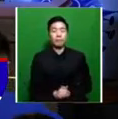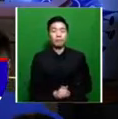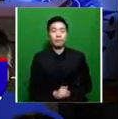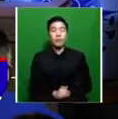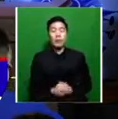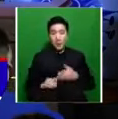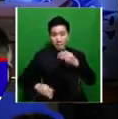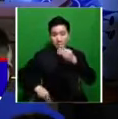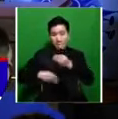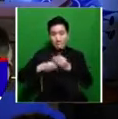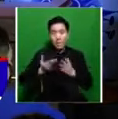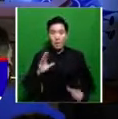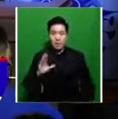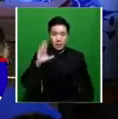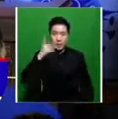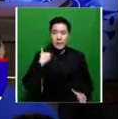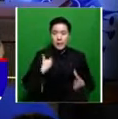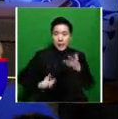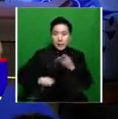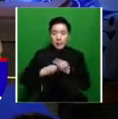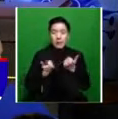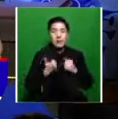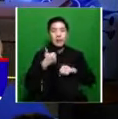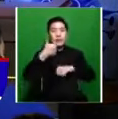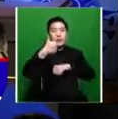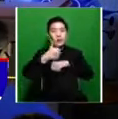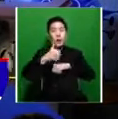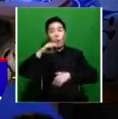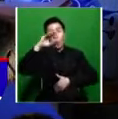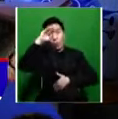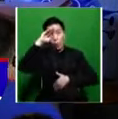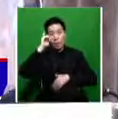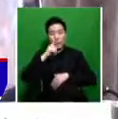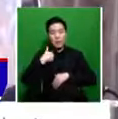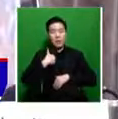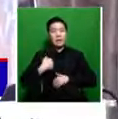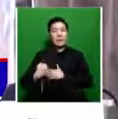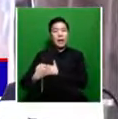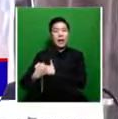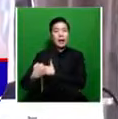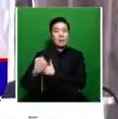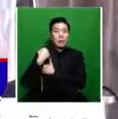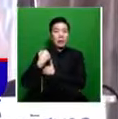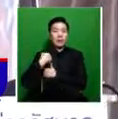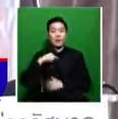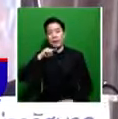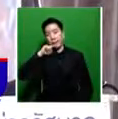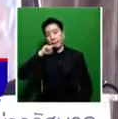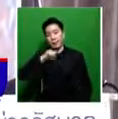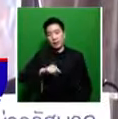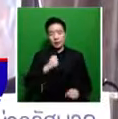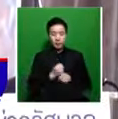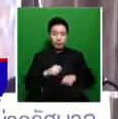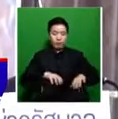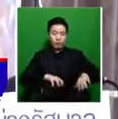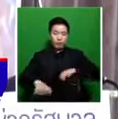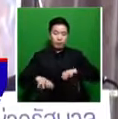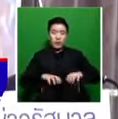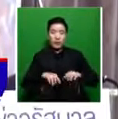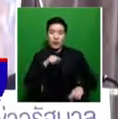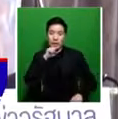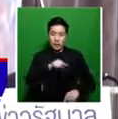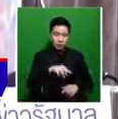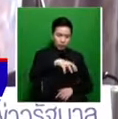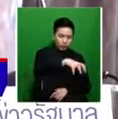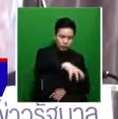ขอเพิ่มเติมนิดนึงนะคะในโอกาสที่ท่านอธิบดีกรมควบคุมโรคเป็นผู้มีอำนาจในการออกคำสั่งในการดำเนินการปิดหรือไม่ปิ